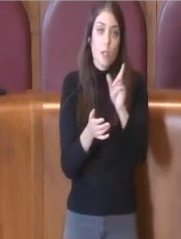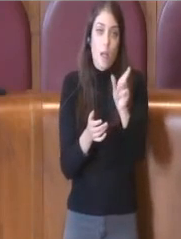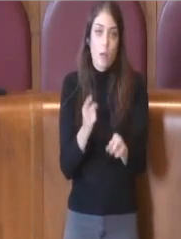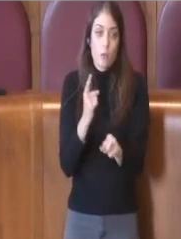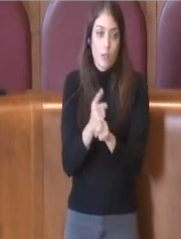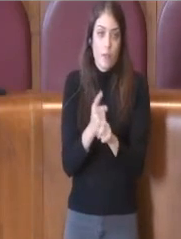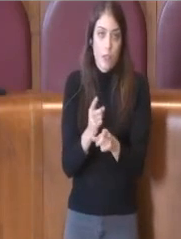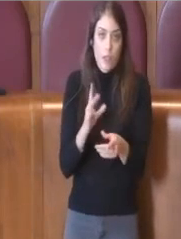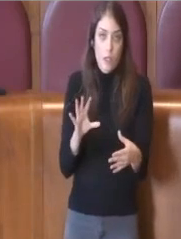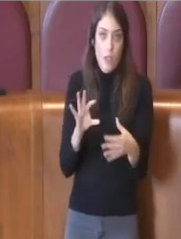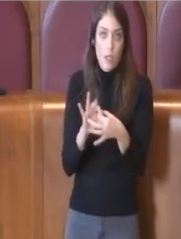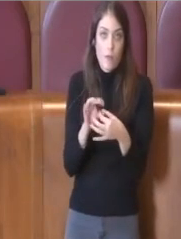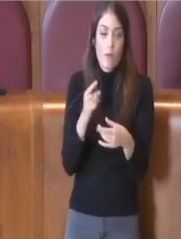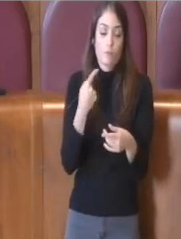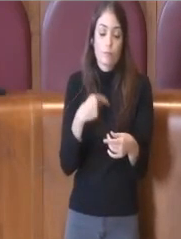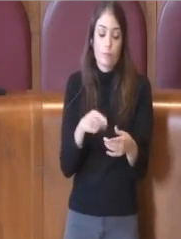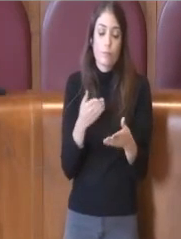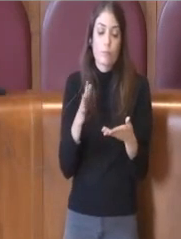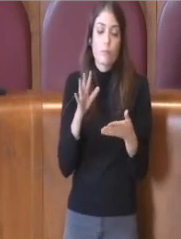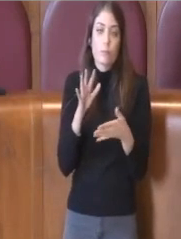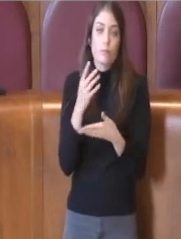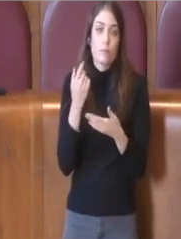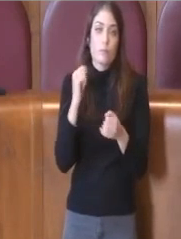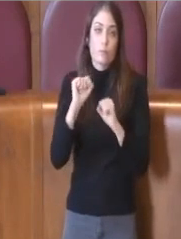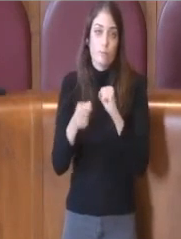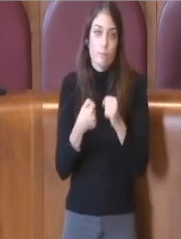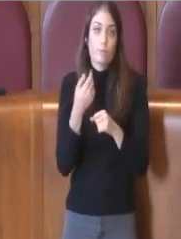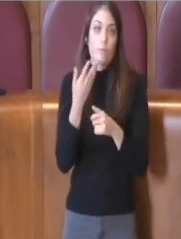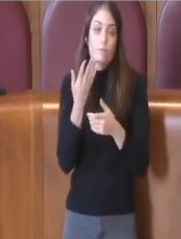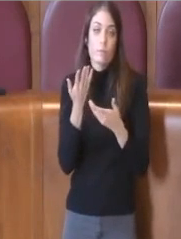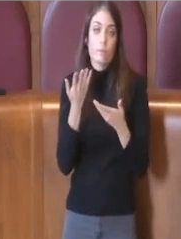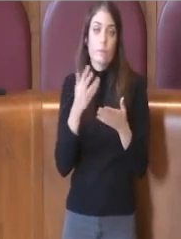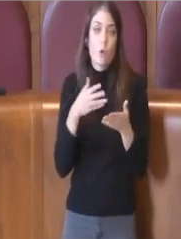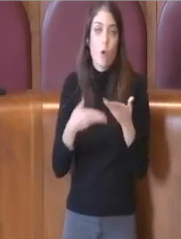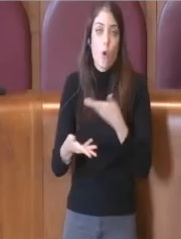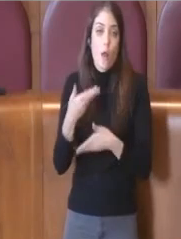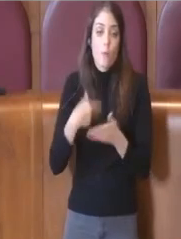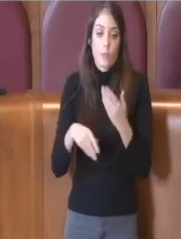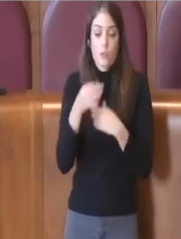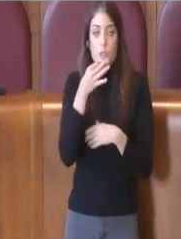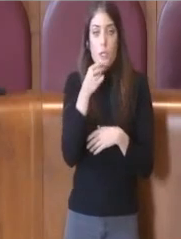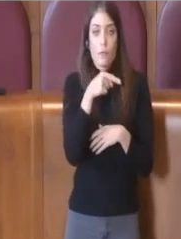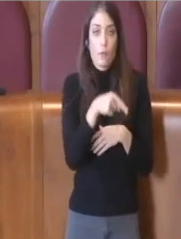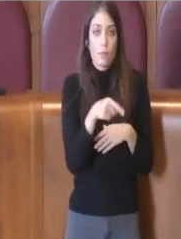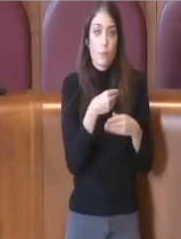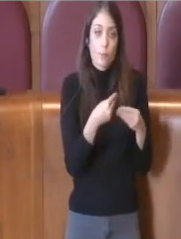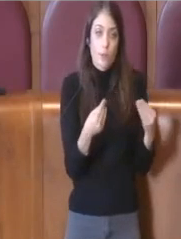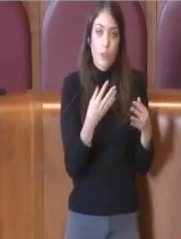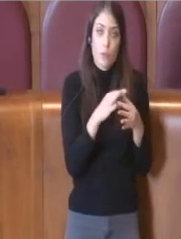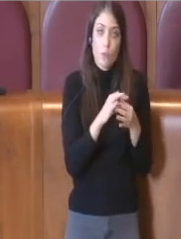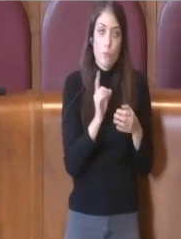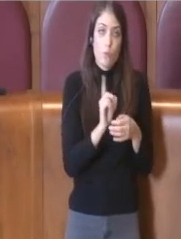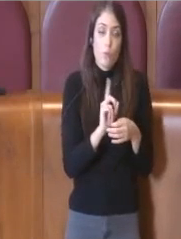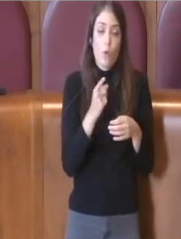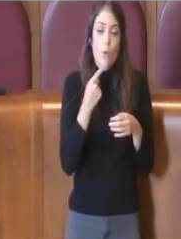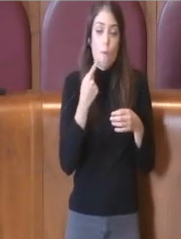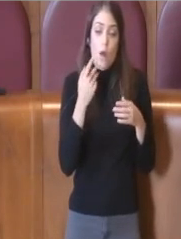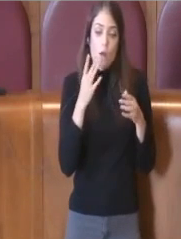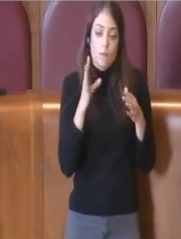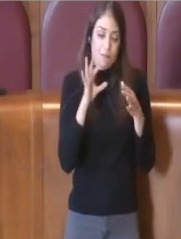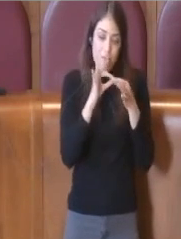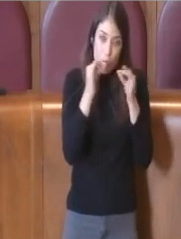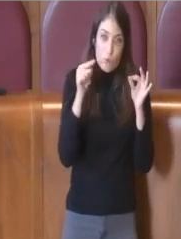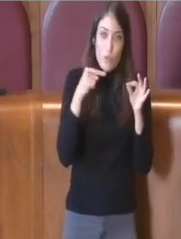peculiare patto di collaborazione, che io ritengo appunto, seppur non per questi beni, per i beni oggetto di questo regolamento, o